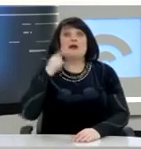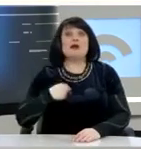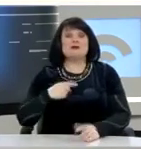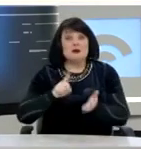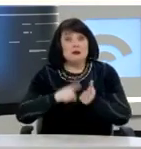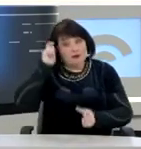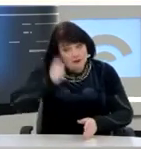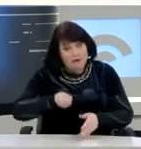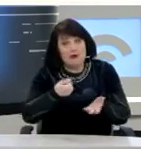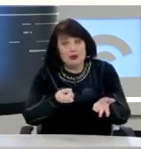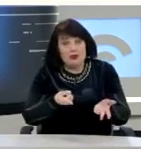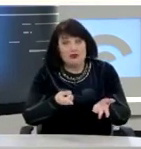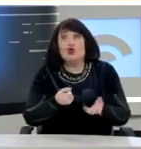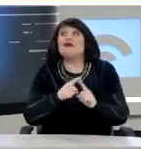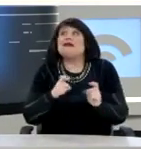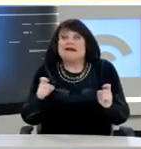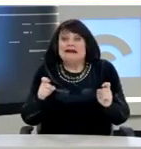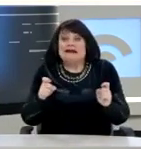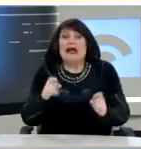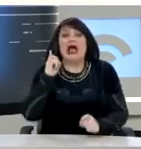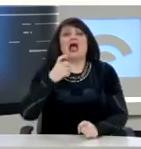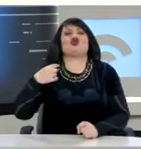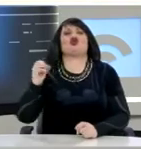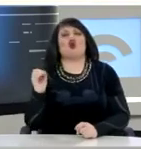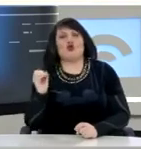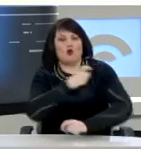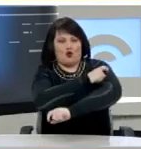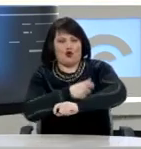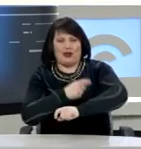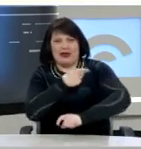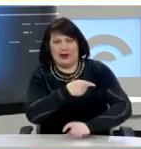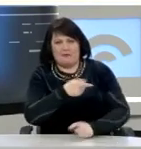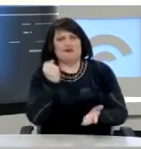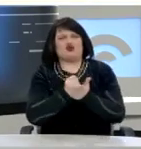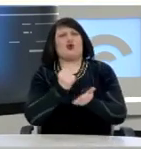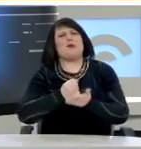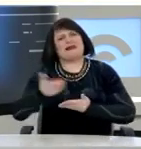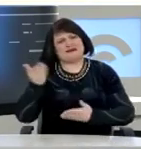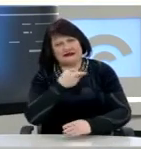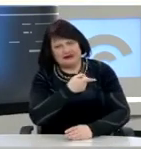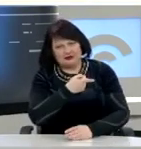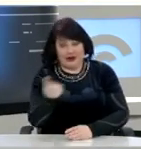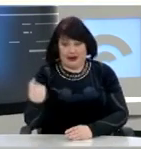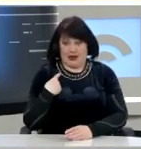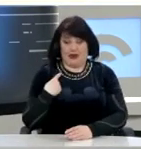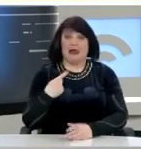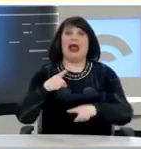σας ομολογήσω, είναι ότι ο ISO και ο ΙΕ στείλανε επιστολή στην Ελλάδα